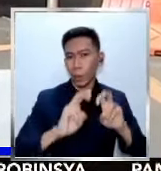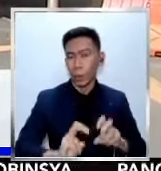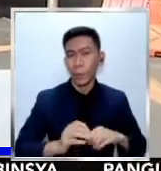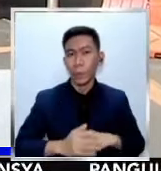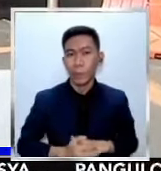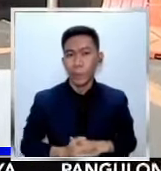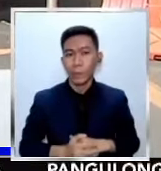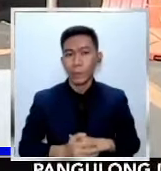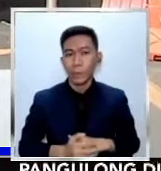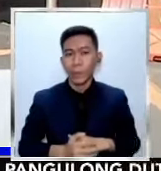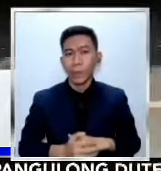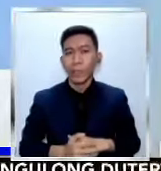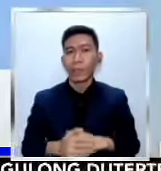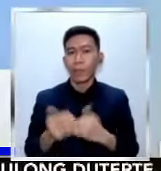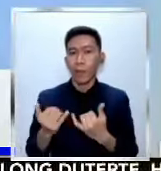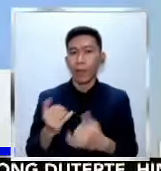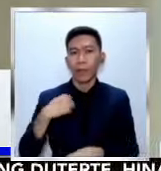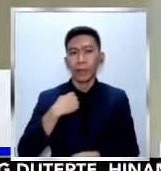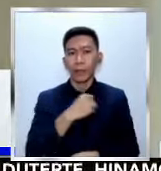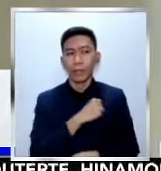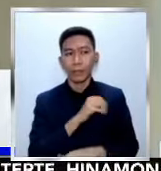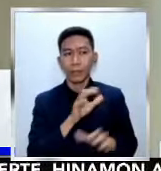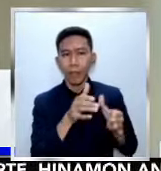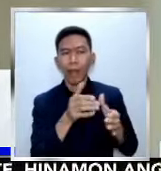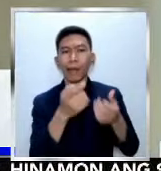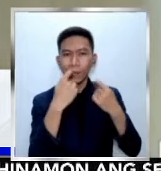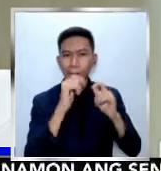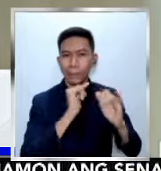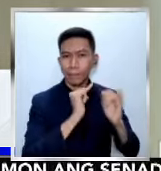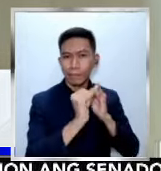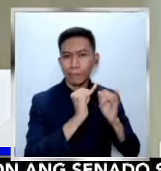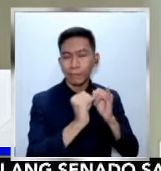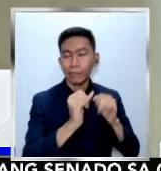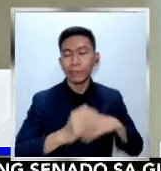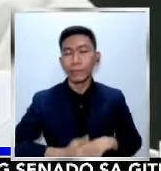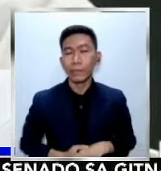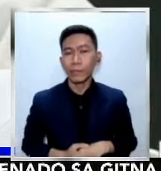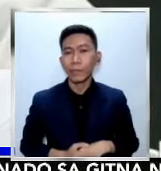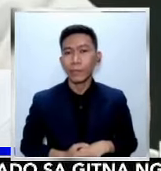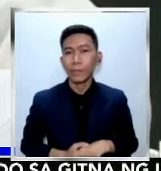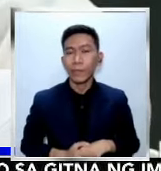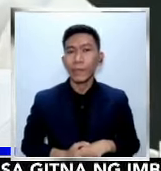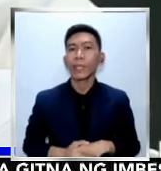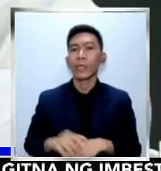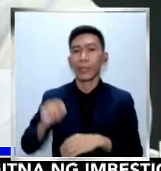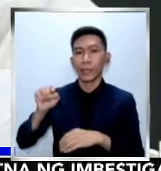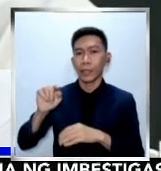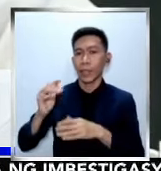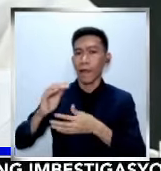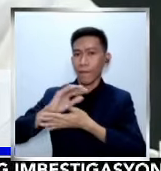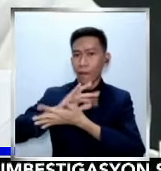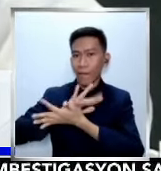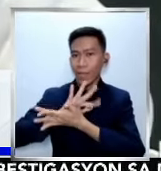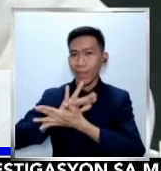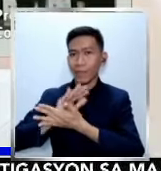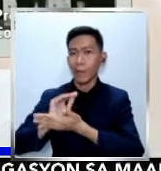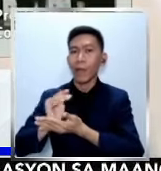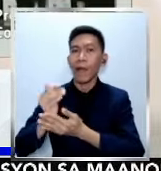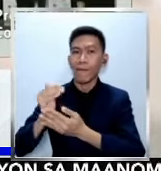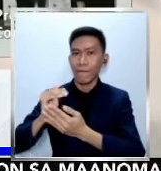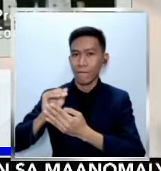ang panig ng Senado kaugnay nito. Ang magandang balita naman sa laban kontra COVID, ang inihatid ni vaccine czar Carlito Galvez